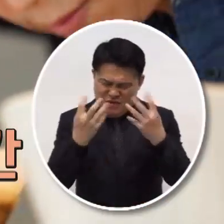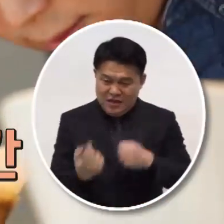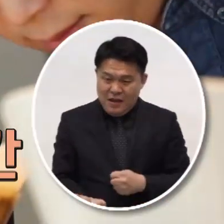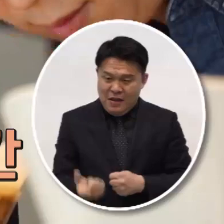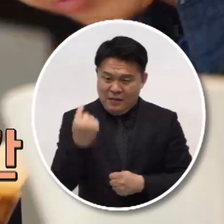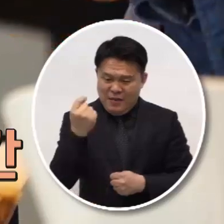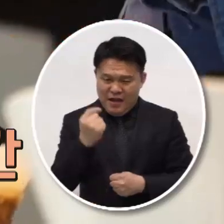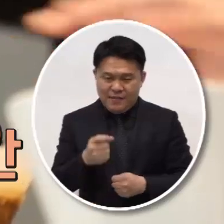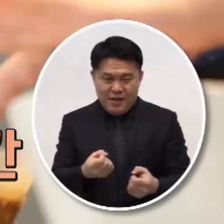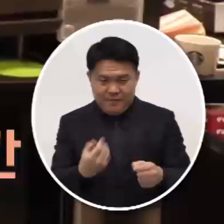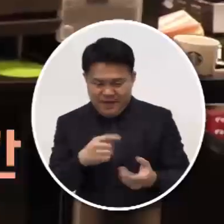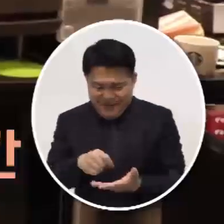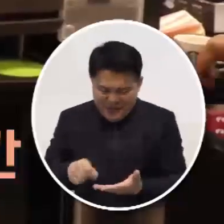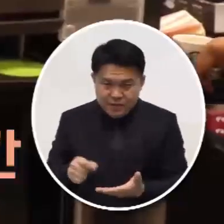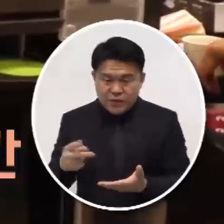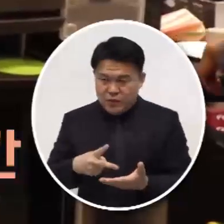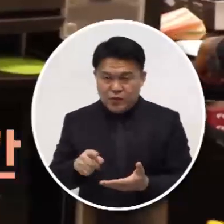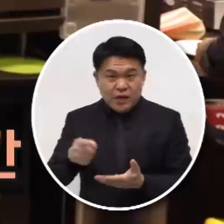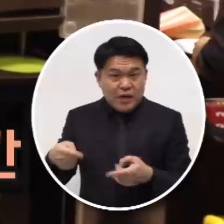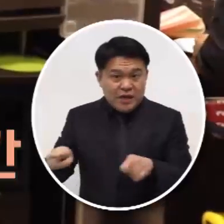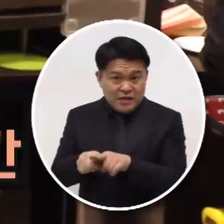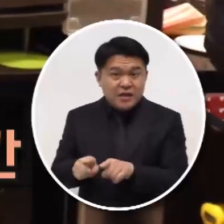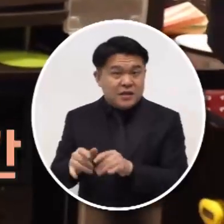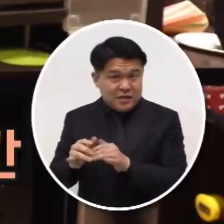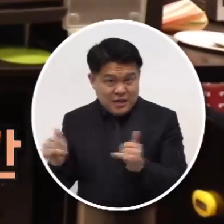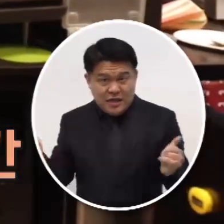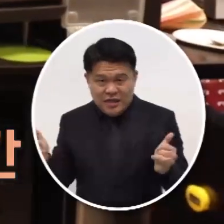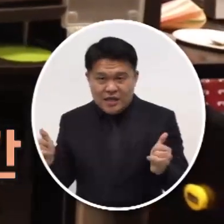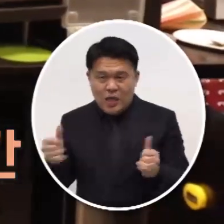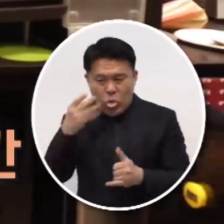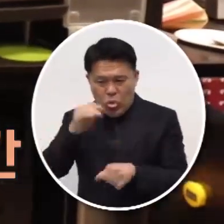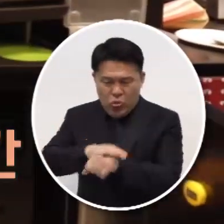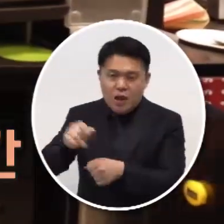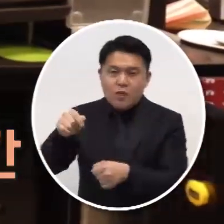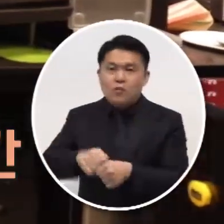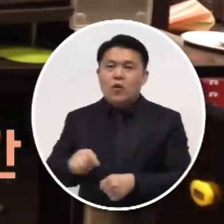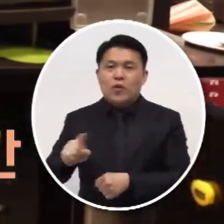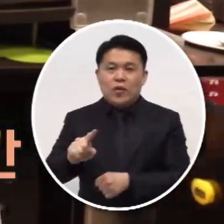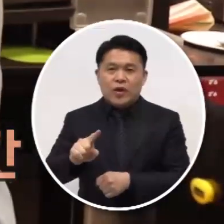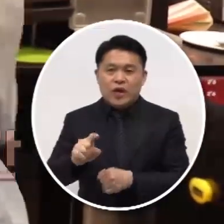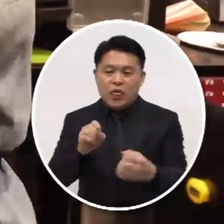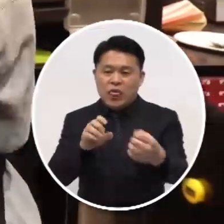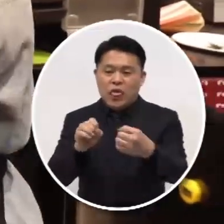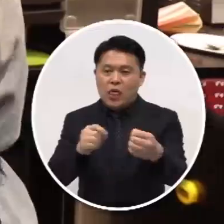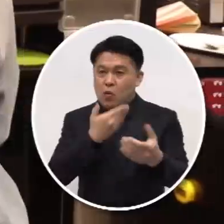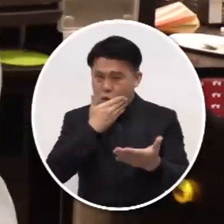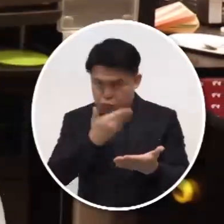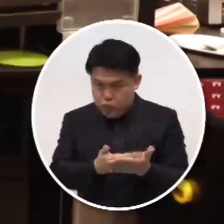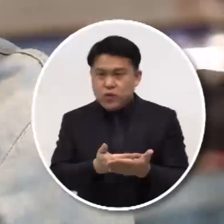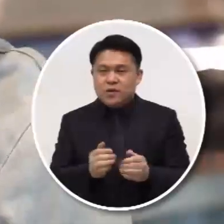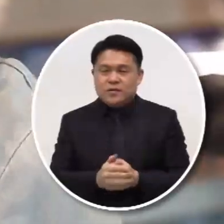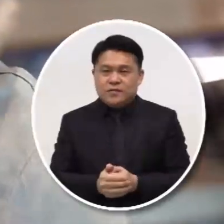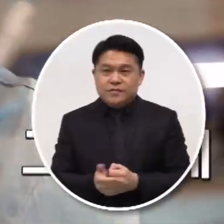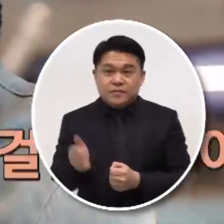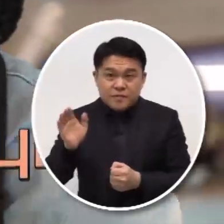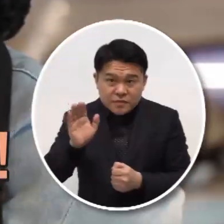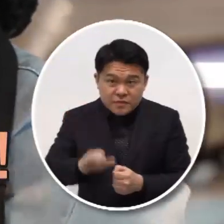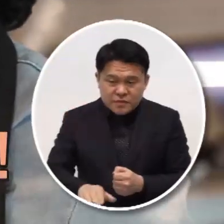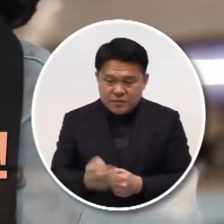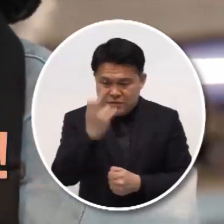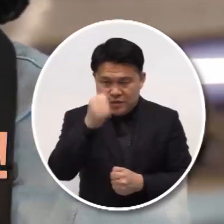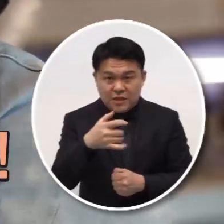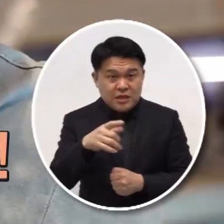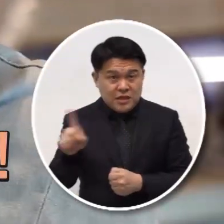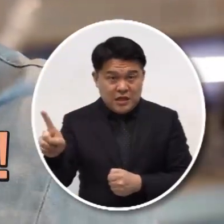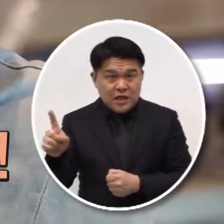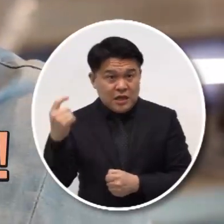재빠르게 처리하고 동료들과 유기적으로 일하기 위해 소통이 중요합니다. 반겨주는. 그러나 최예나 씨의